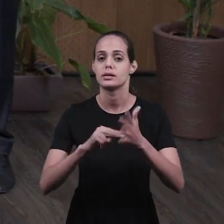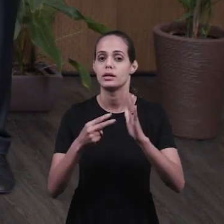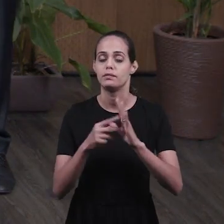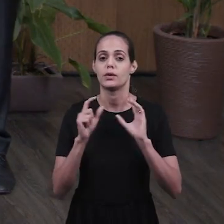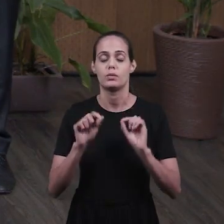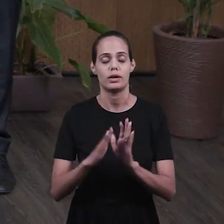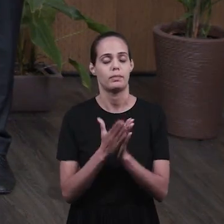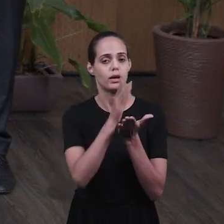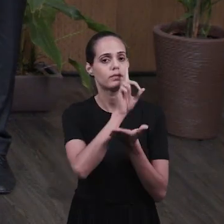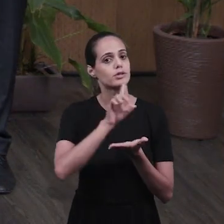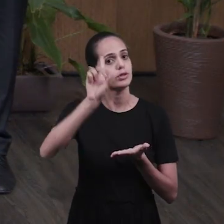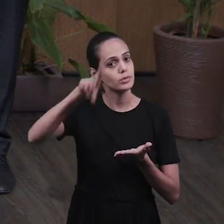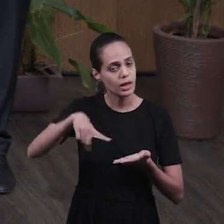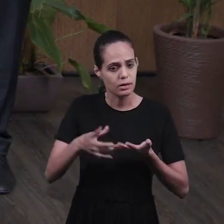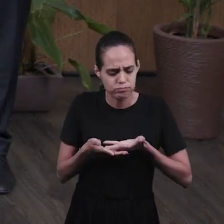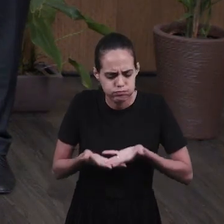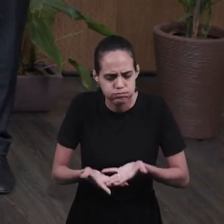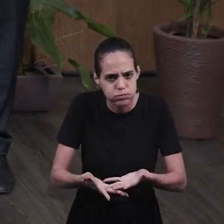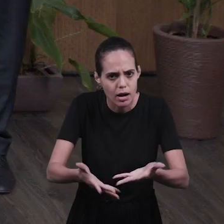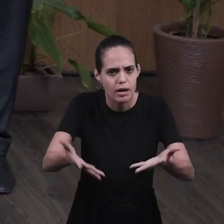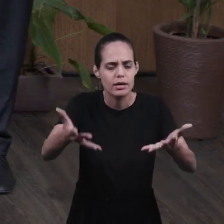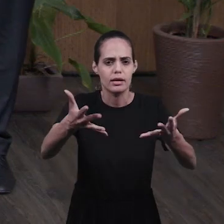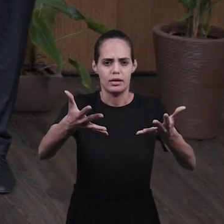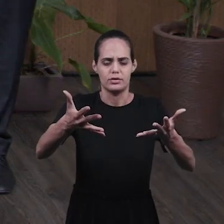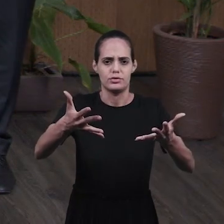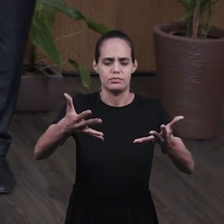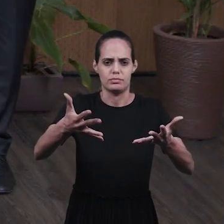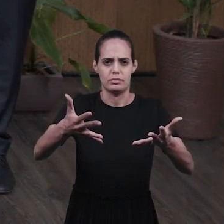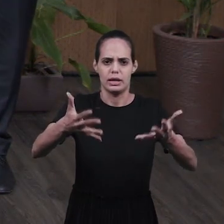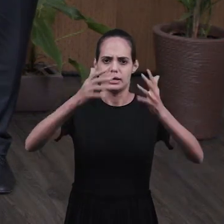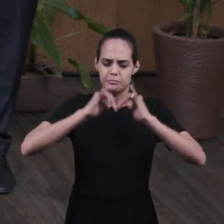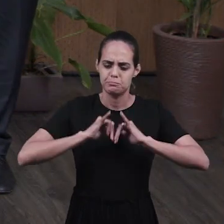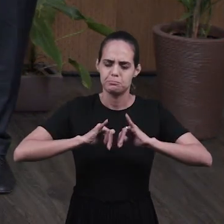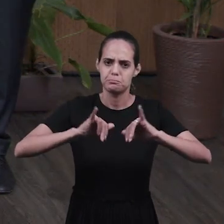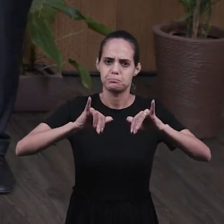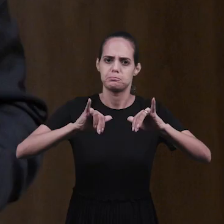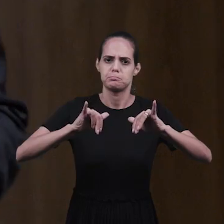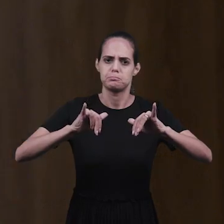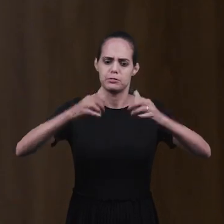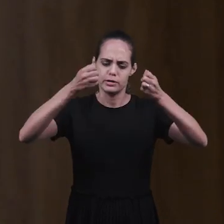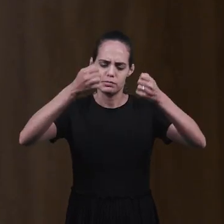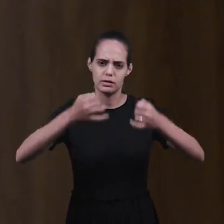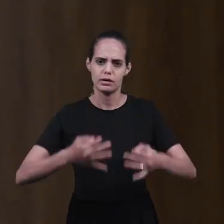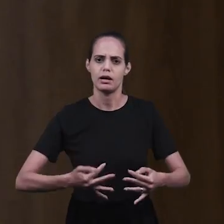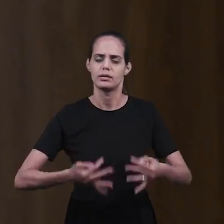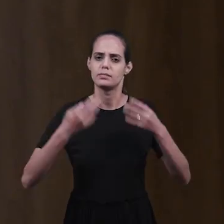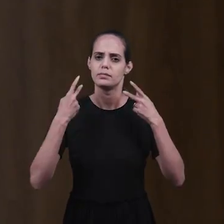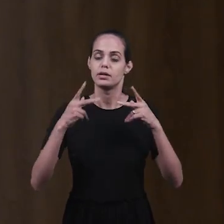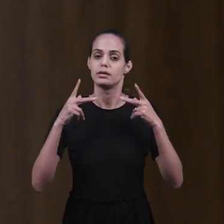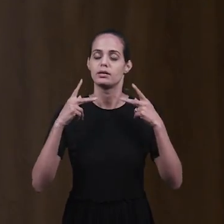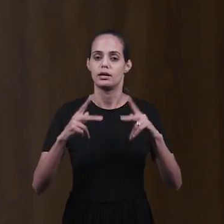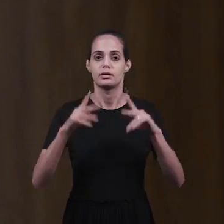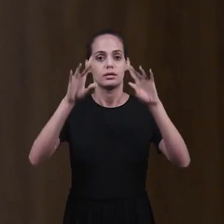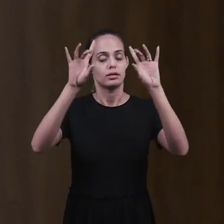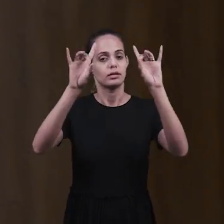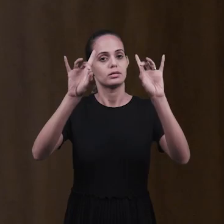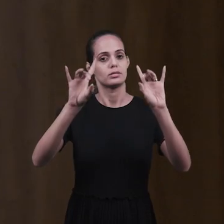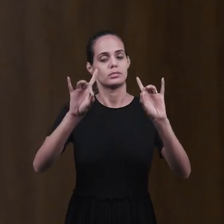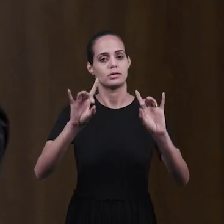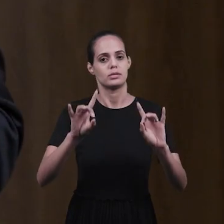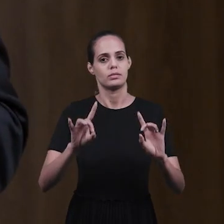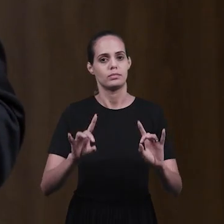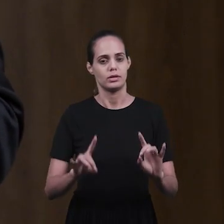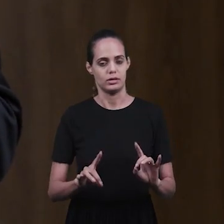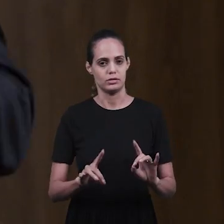de Dieu qui est transmise, qui est prêchée, qui est expliquée, et